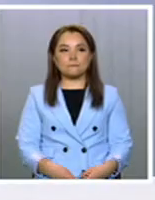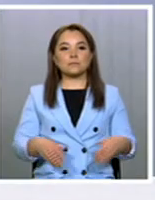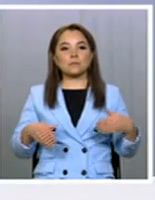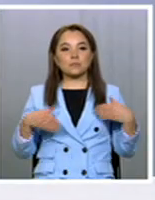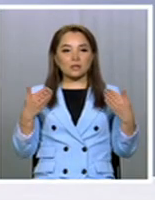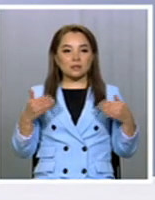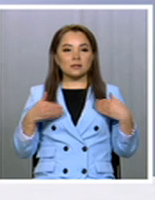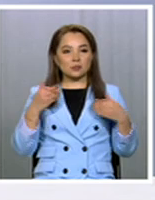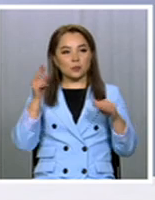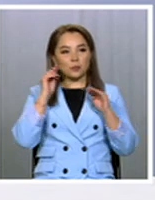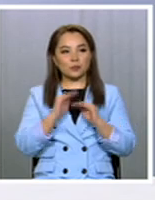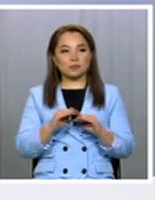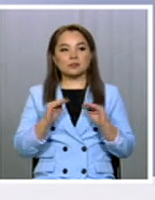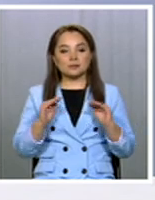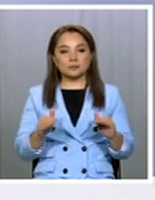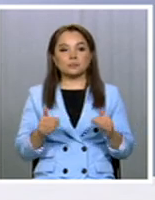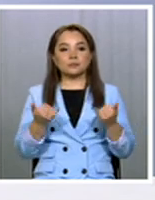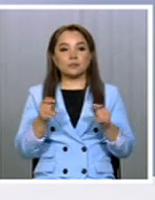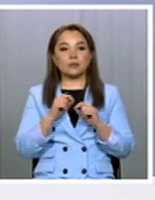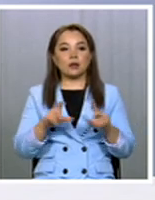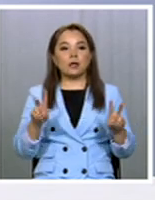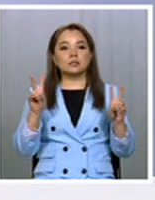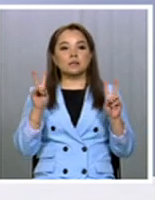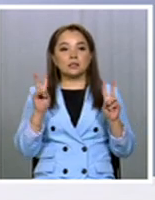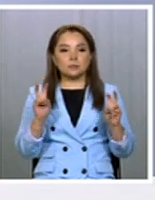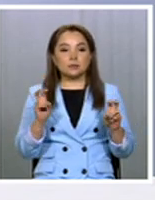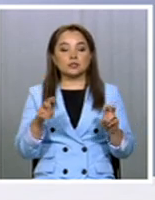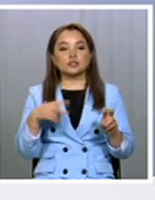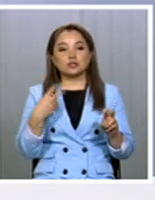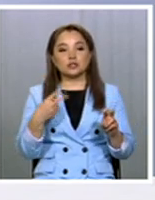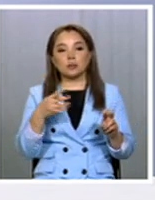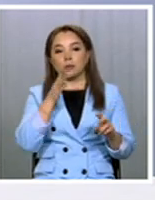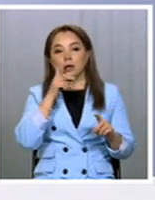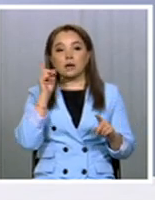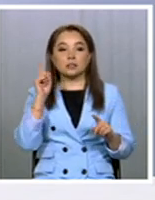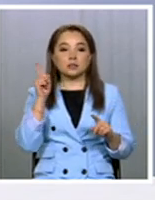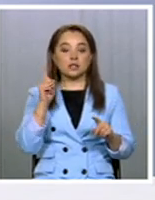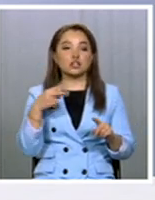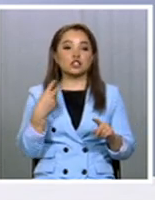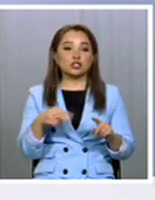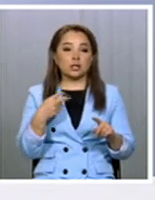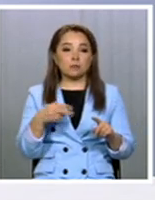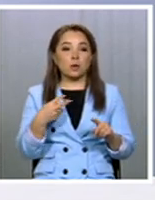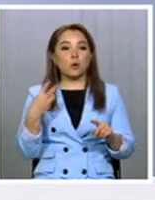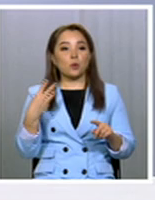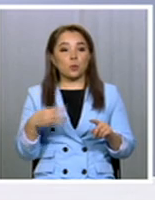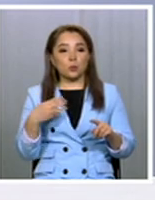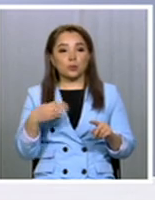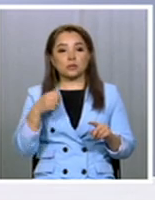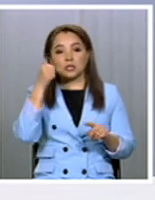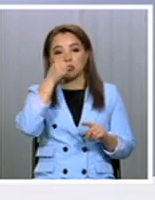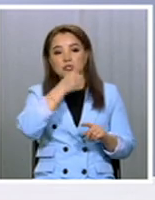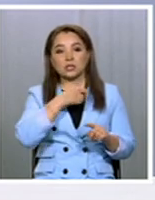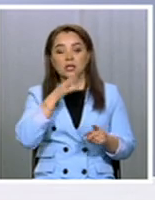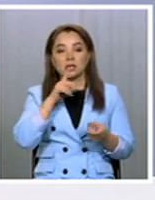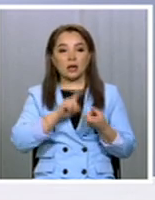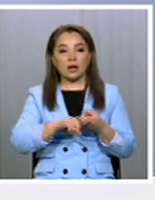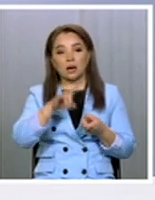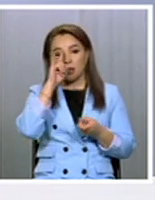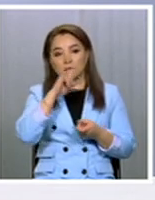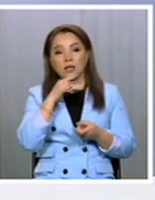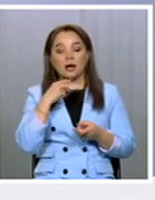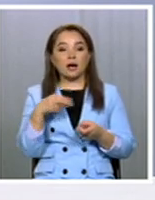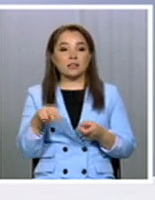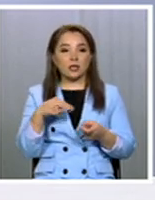Сәлеметсіздер ме, оқушылар? Сабақтың тақырыбы 20-шы ғасырдың 20-30-шы жылдардағы қазақ әдебиеті